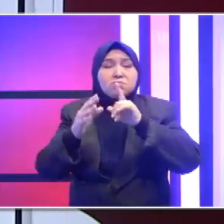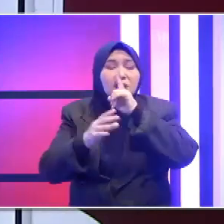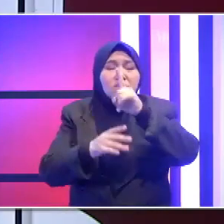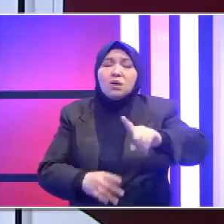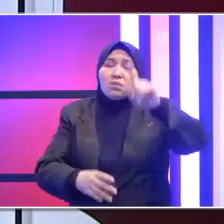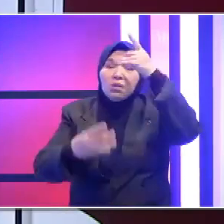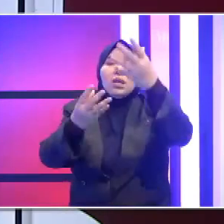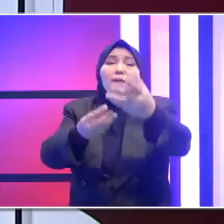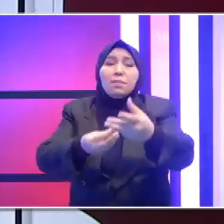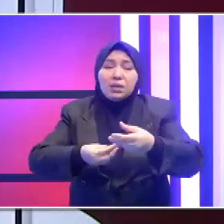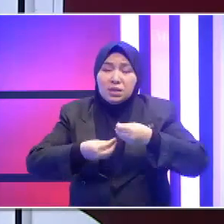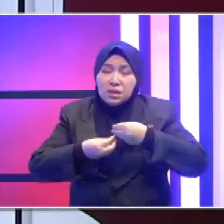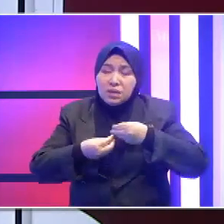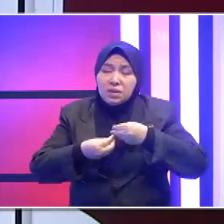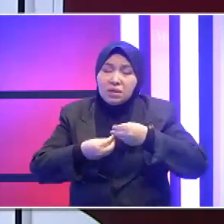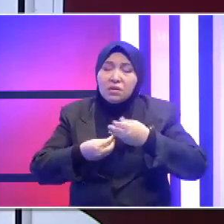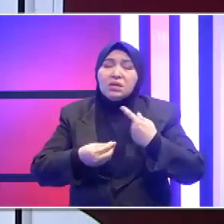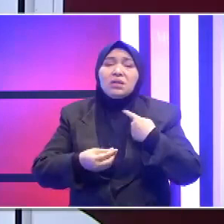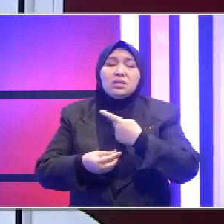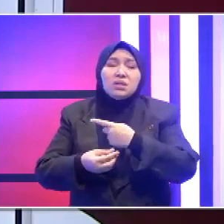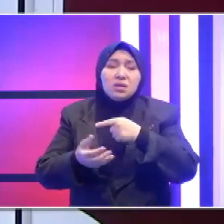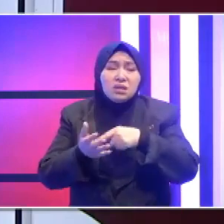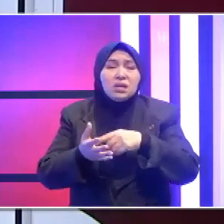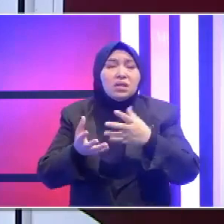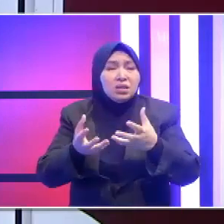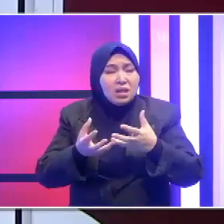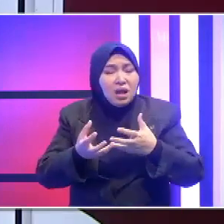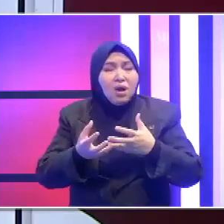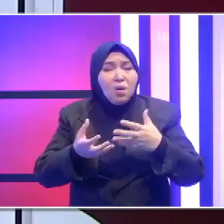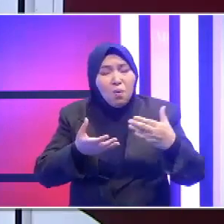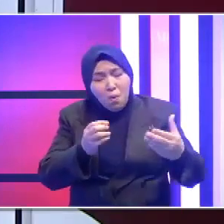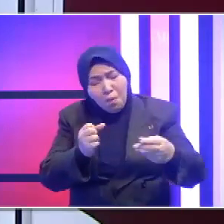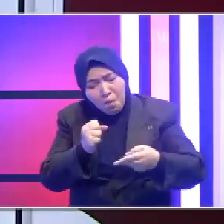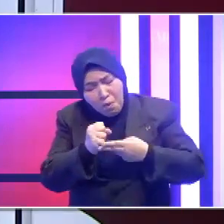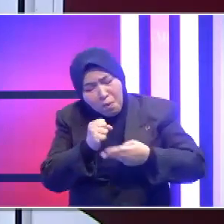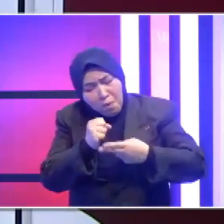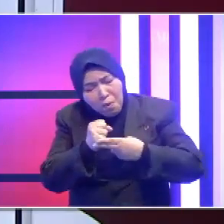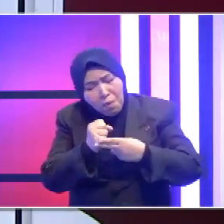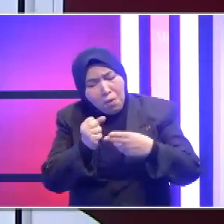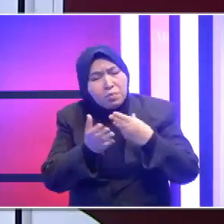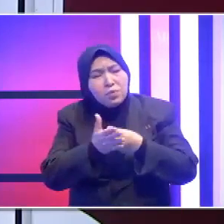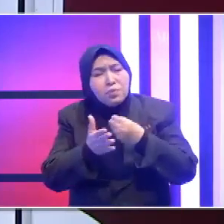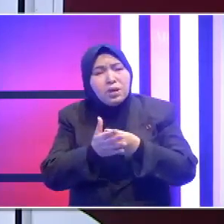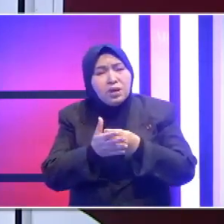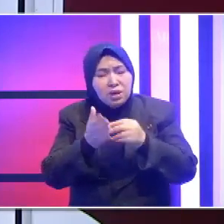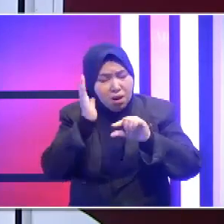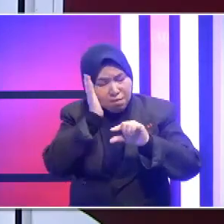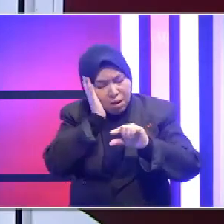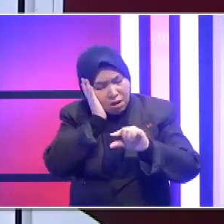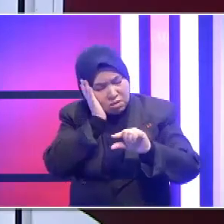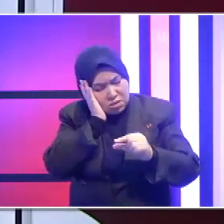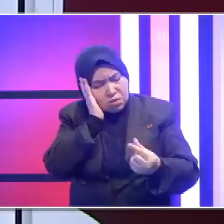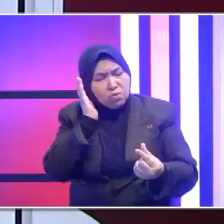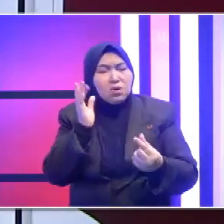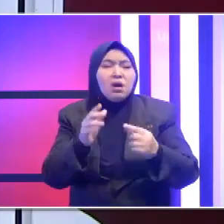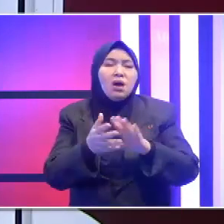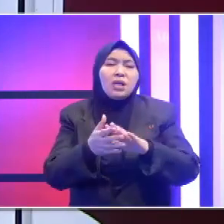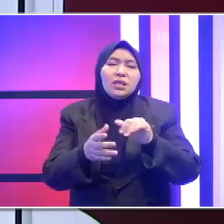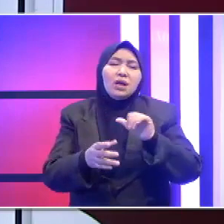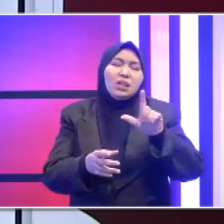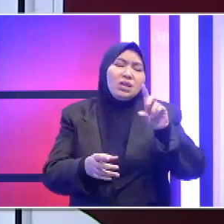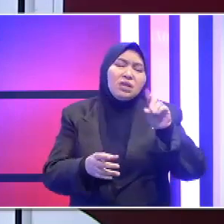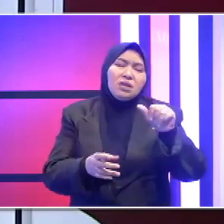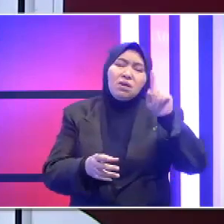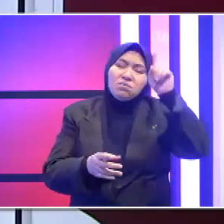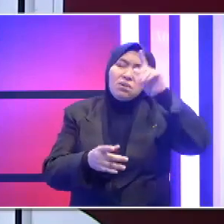Allah yang bagi kita ini nak nak kumpul duit nak nak baca Quran lidah pun lidah